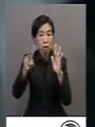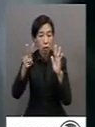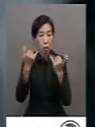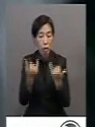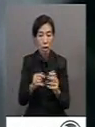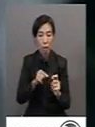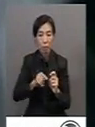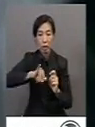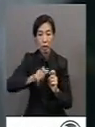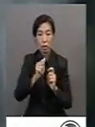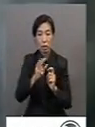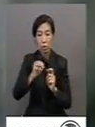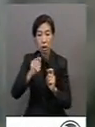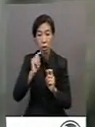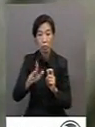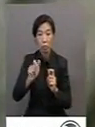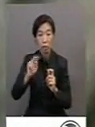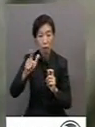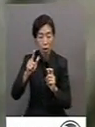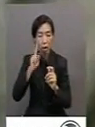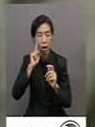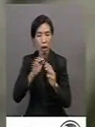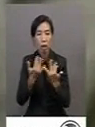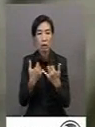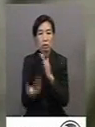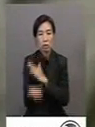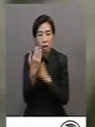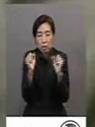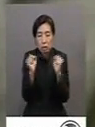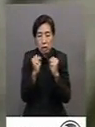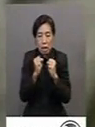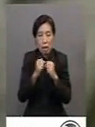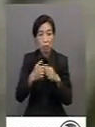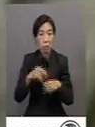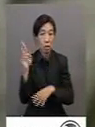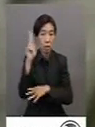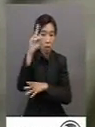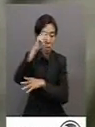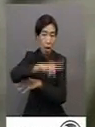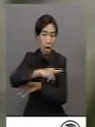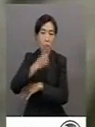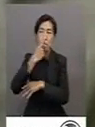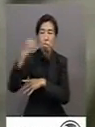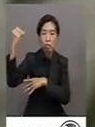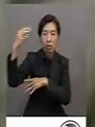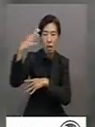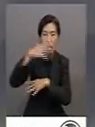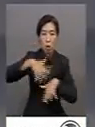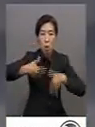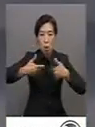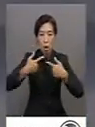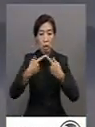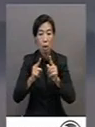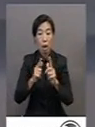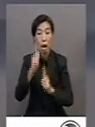จอมทองอุณหภูมิพื้นราบ 17 องศาเซลเซียสอากาศเย็นในตอนเช้าส่วนช่วงเที่ยงถึงบ่ายแดดจ้าค่อนข้างร้อนส่วน